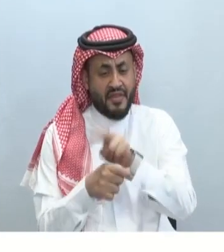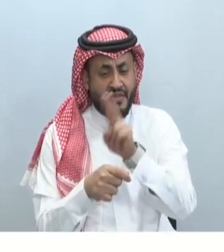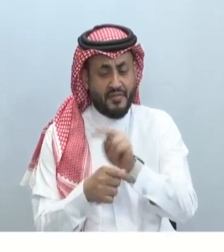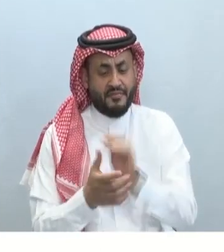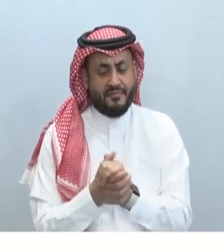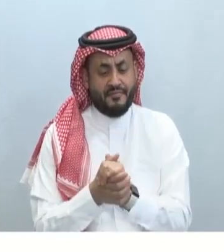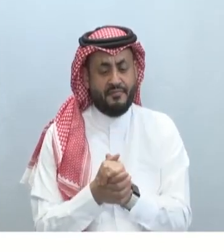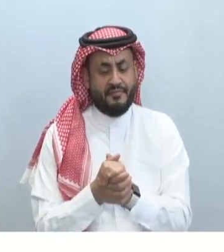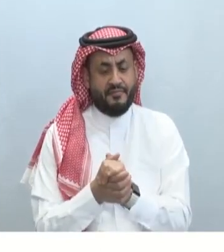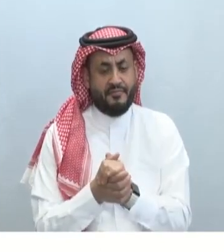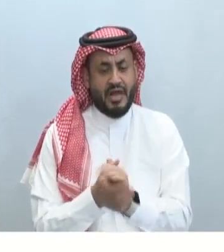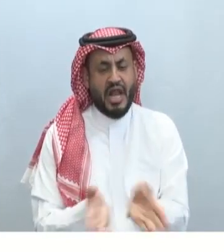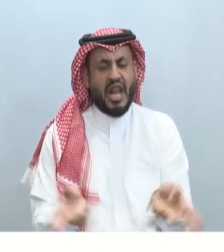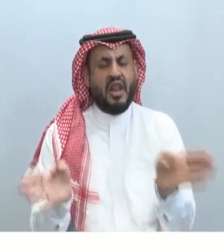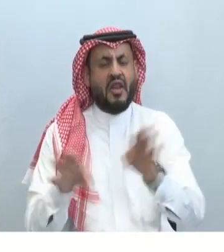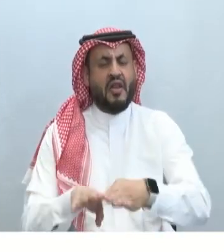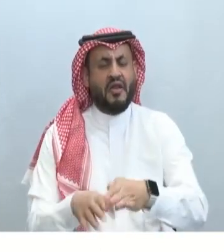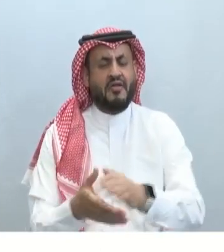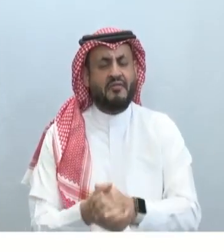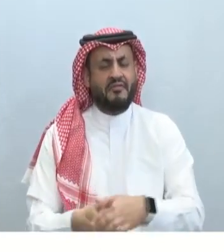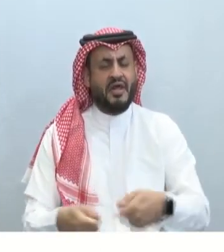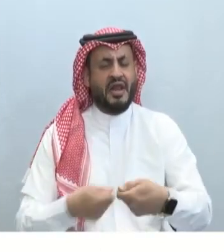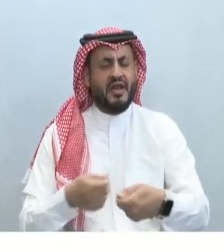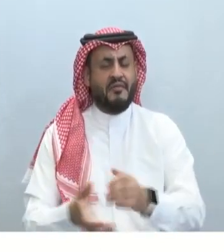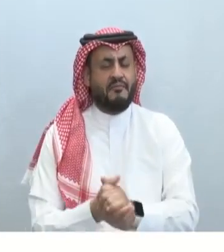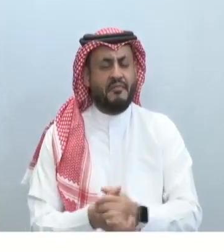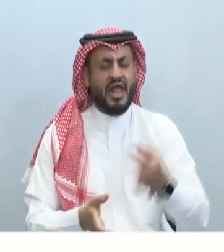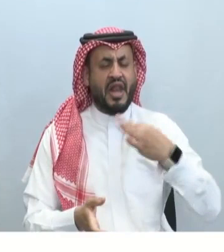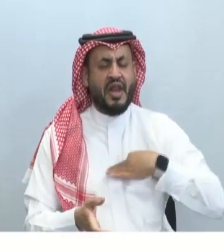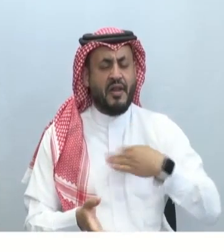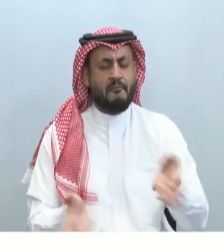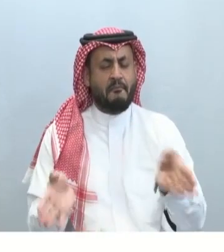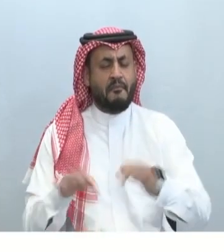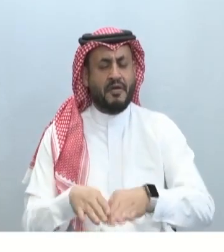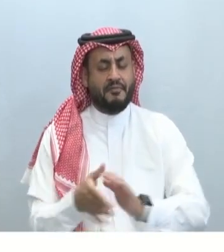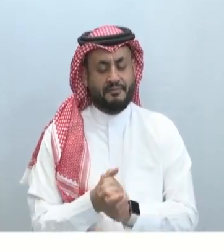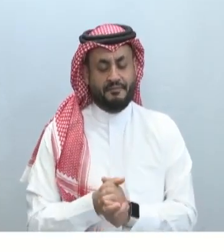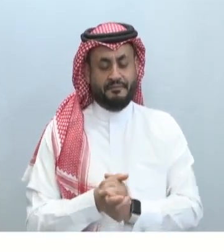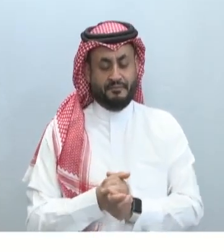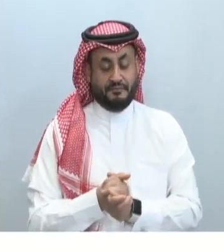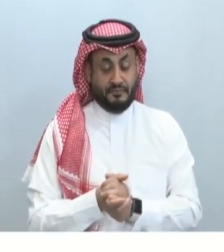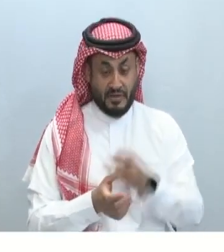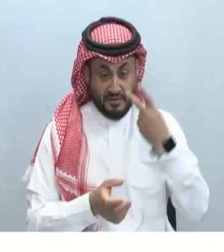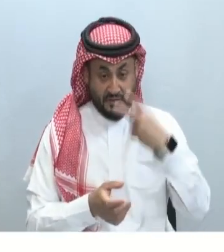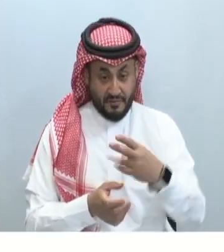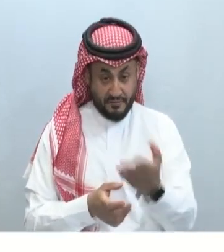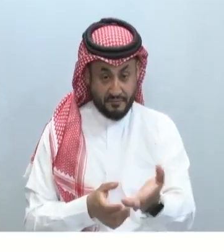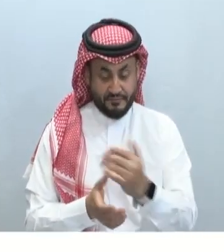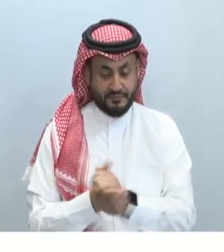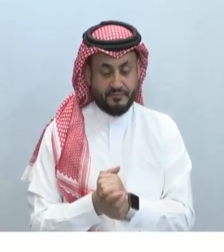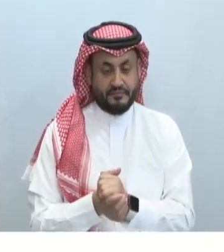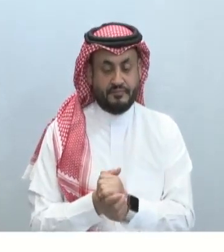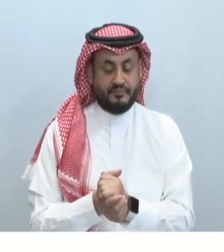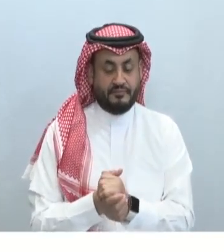وكذبا محقت بركه بيعهما رايتم ابنائي